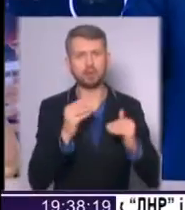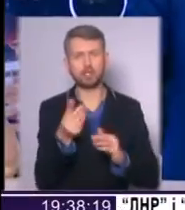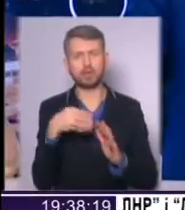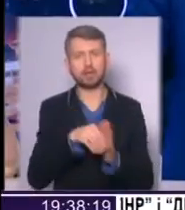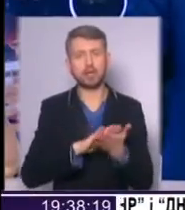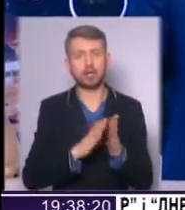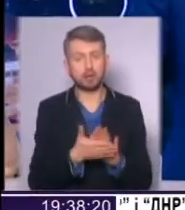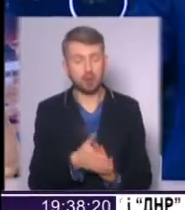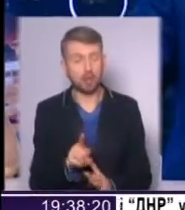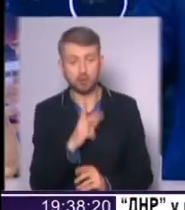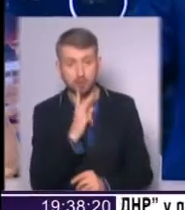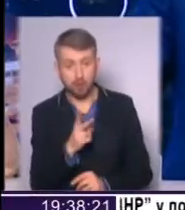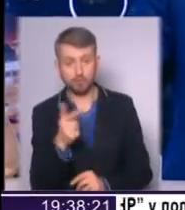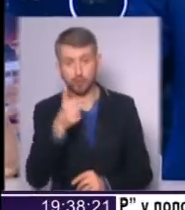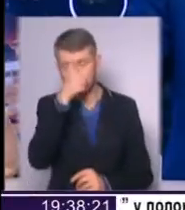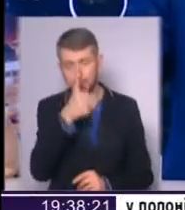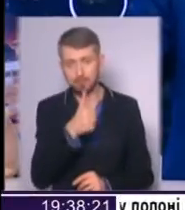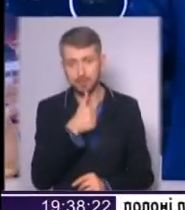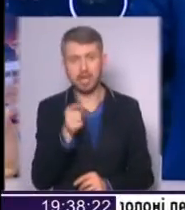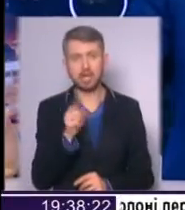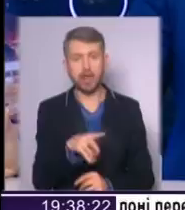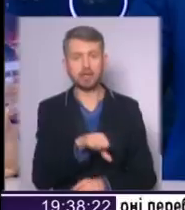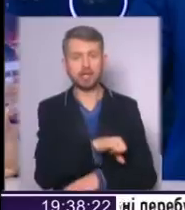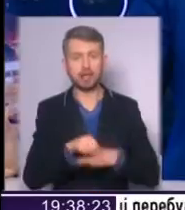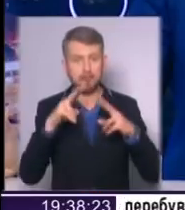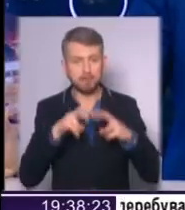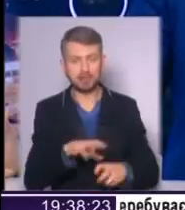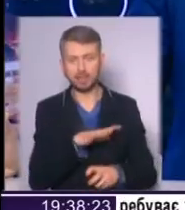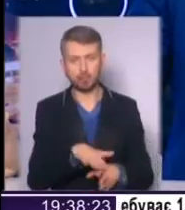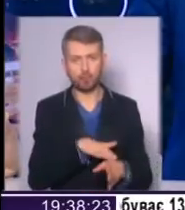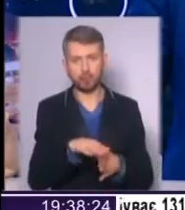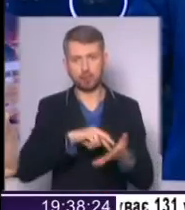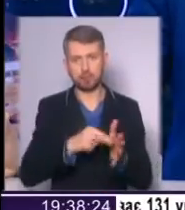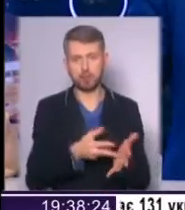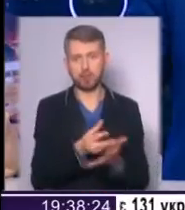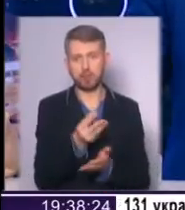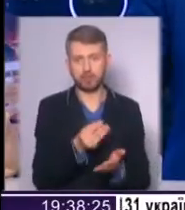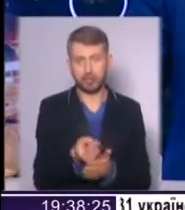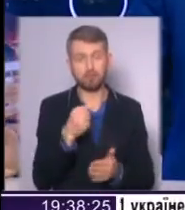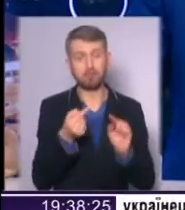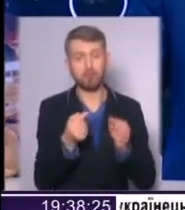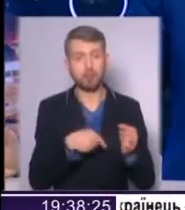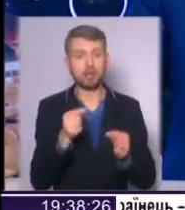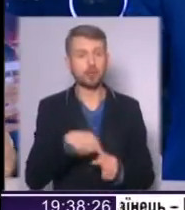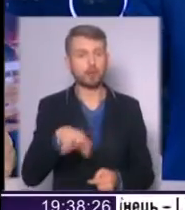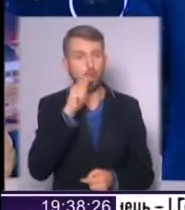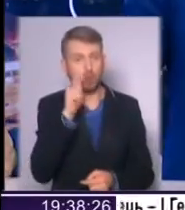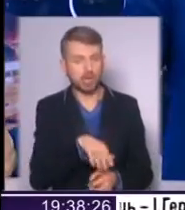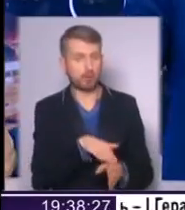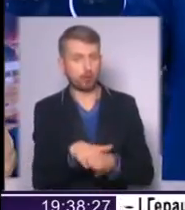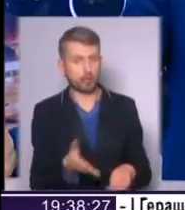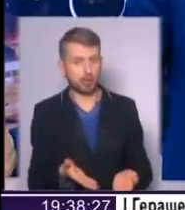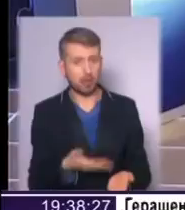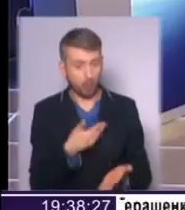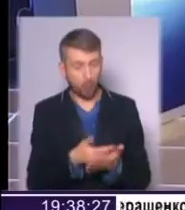Що ми спостерігаємо? В грудні місяці навіть на митниці не було виконано плану платежів, попри те, що вся Україна виконала.